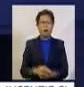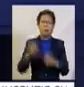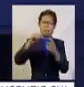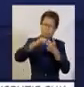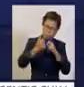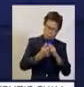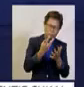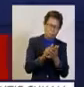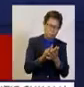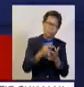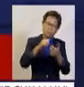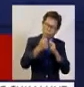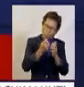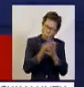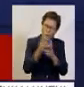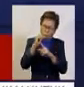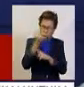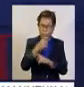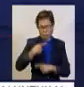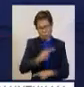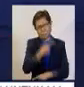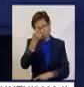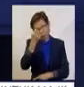persatuan. Tapi di sini